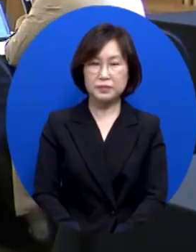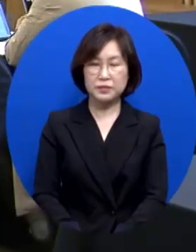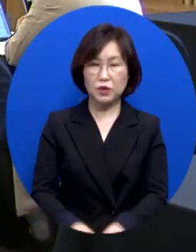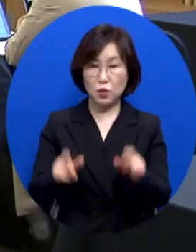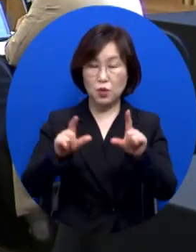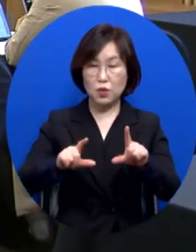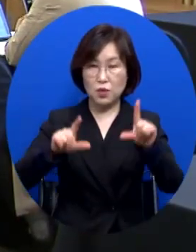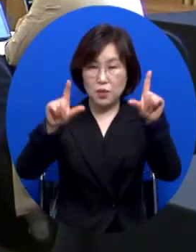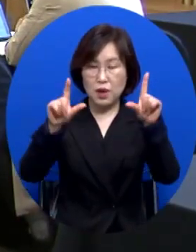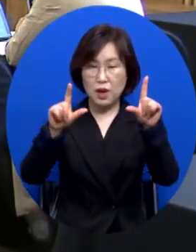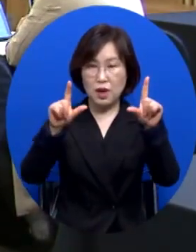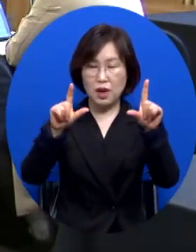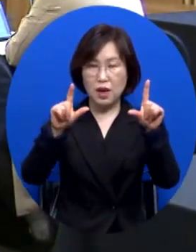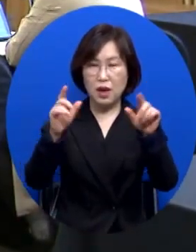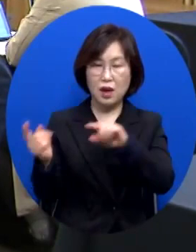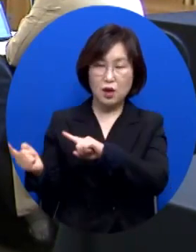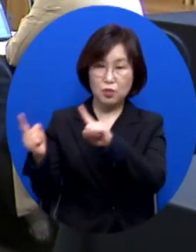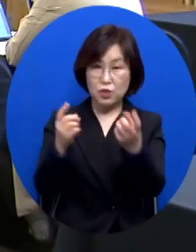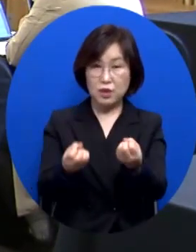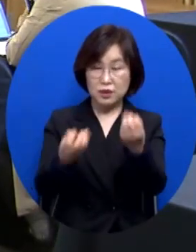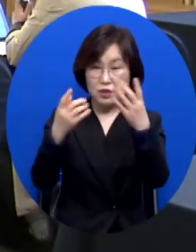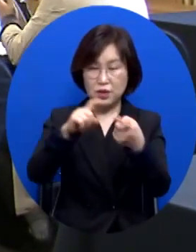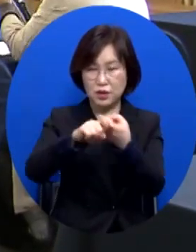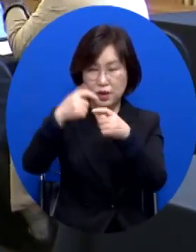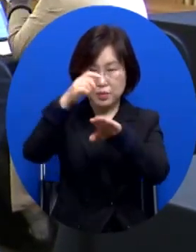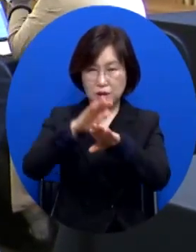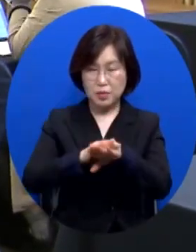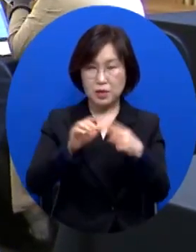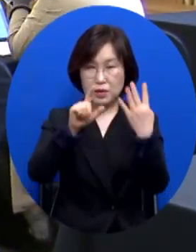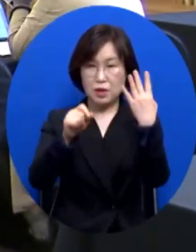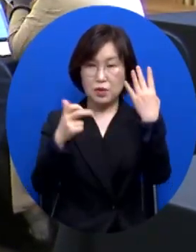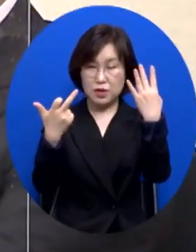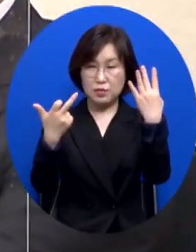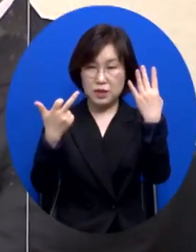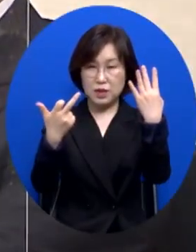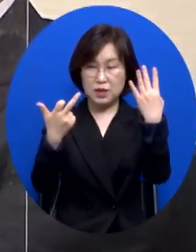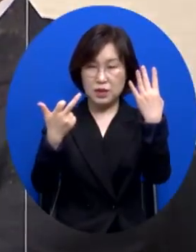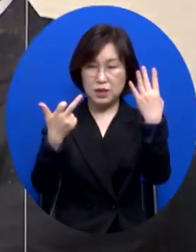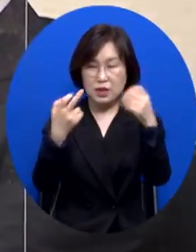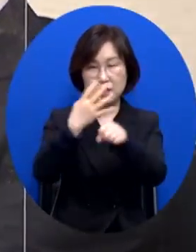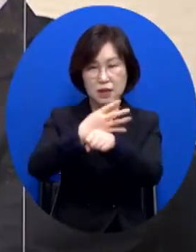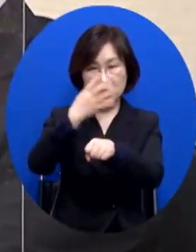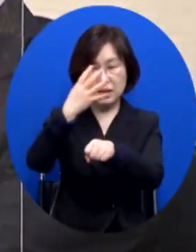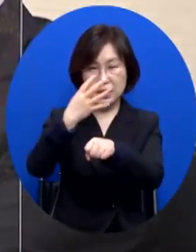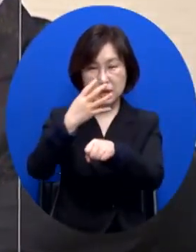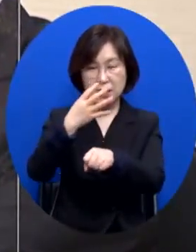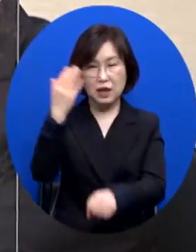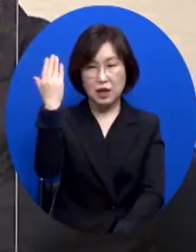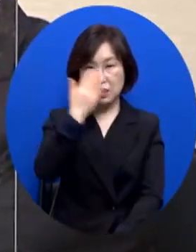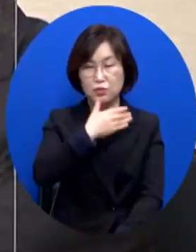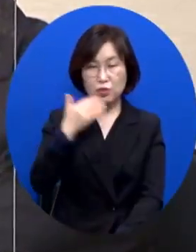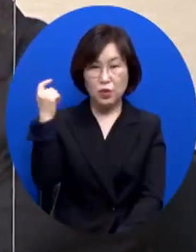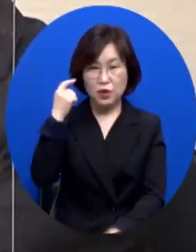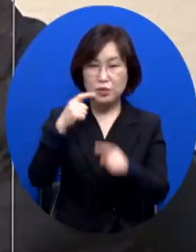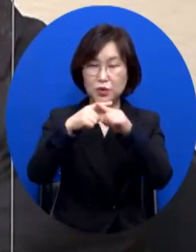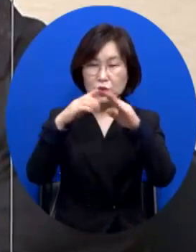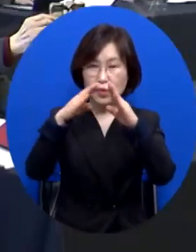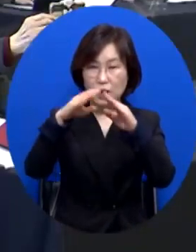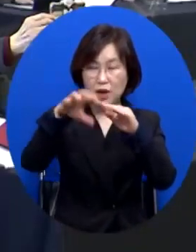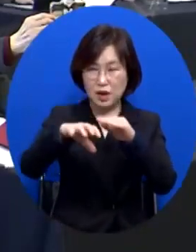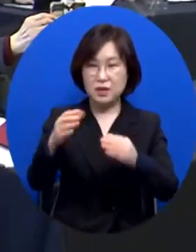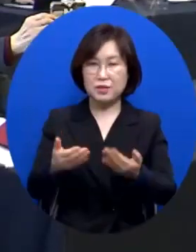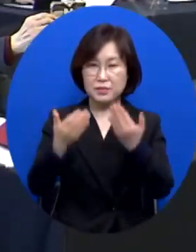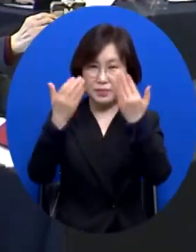올해 한국교회 부활절 연합예배는 오는 17일 주일 오후 4시 여의도 순복음교회에서